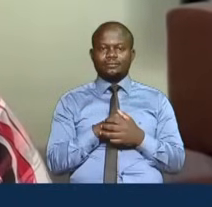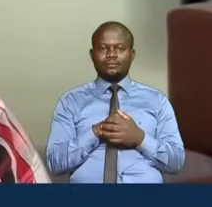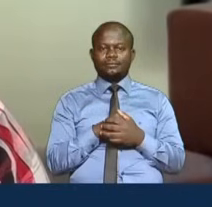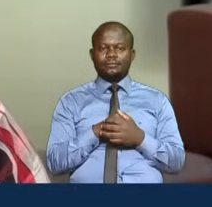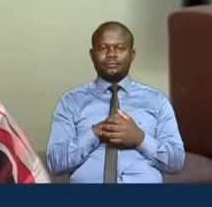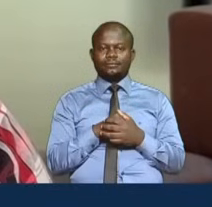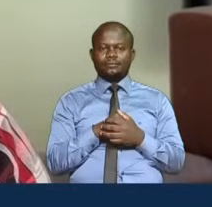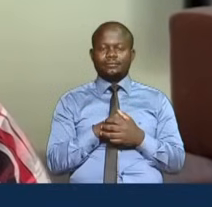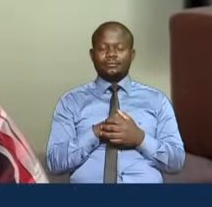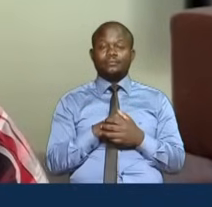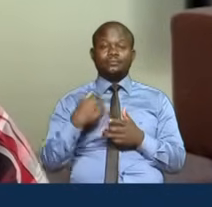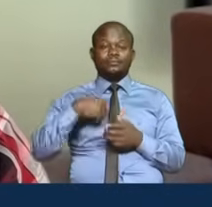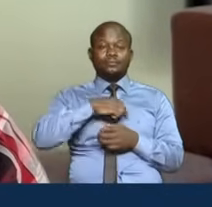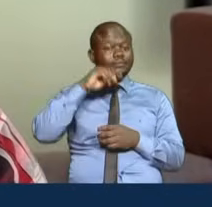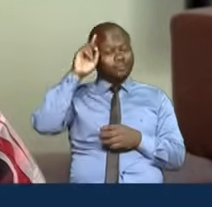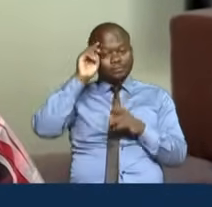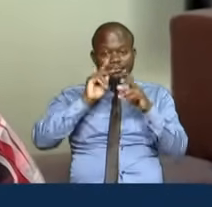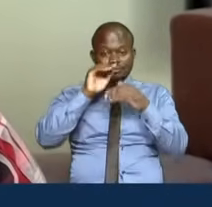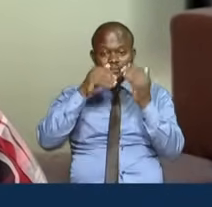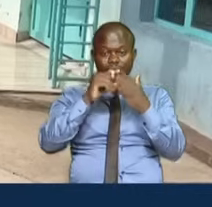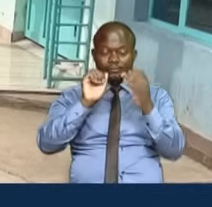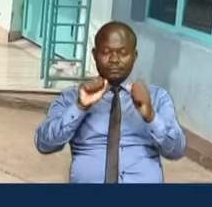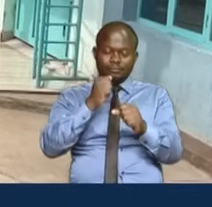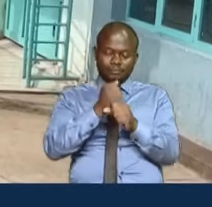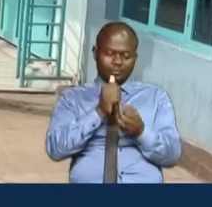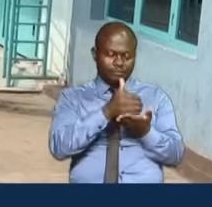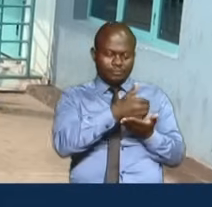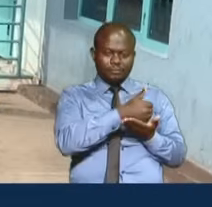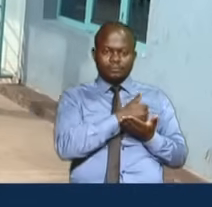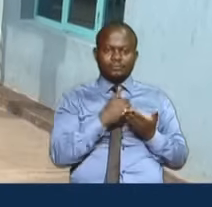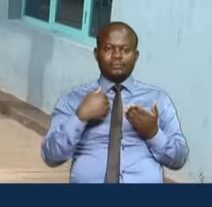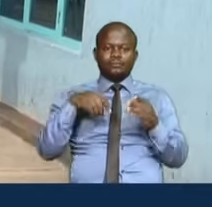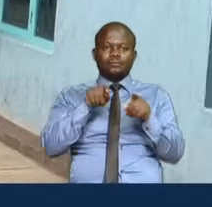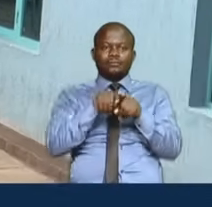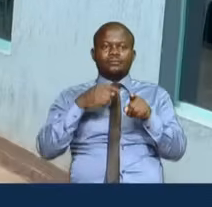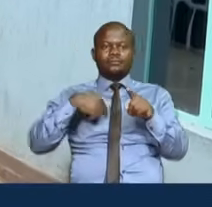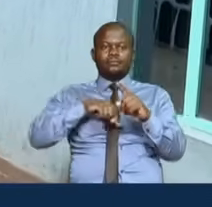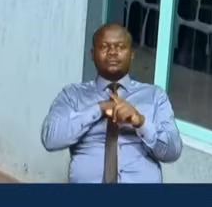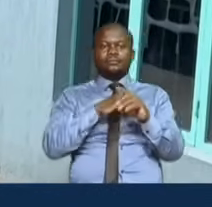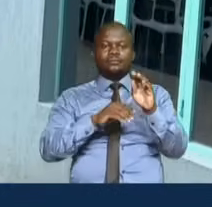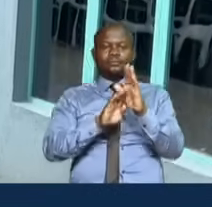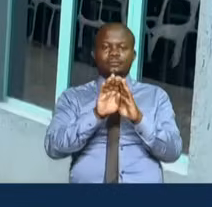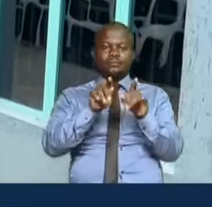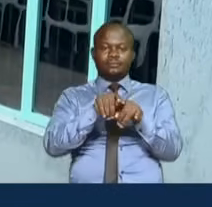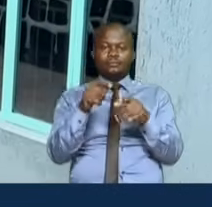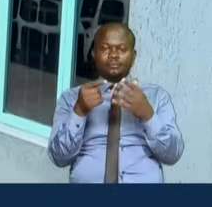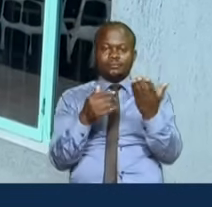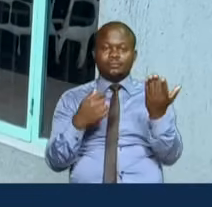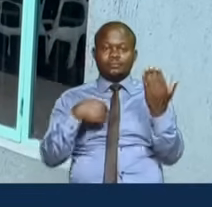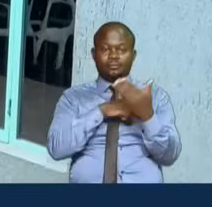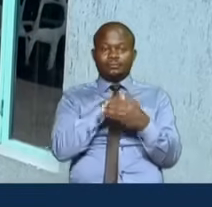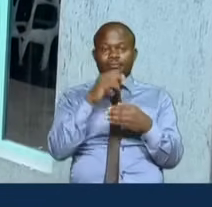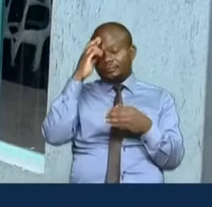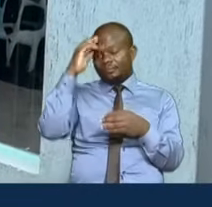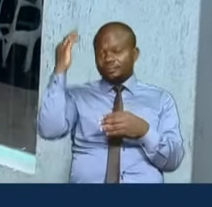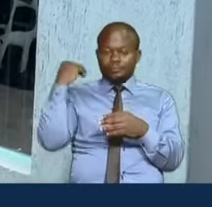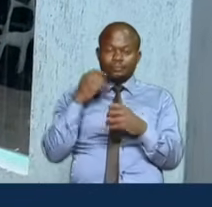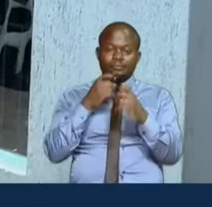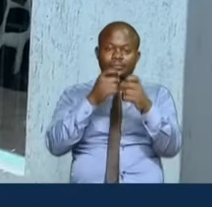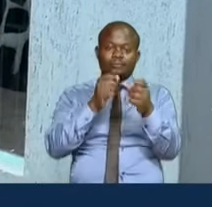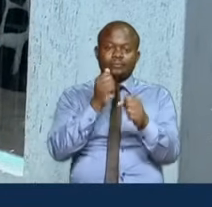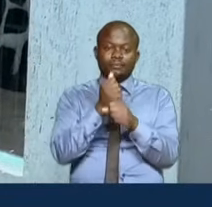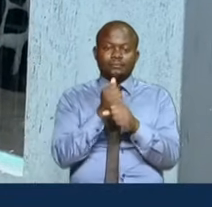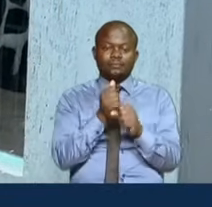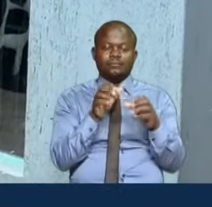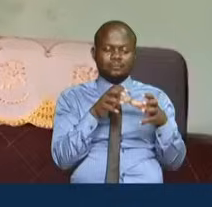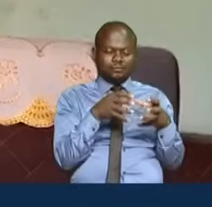ndakeka buri muntu ari wese abashije gukora uburyo kizigamira nawe yagera ku iterambere nk'iri ngiri yewe narahembwaga nka kuri cyo